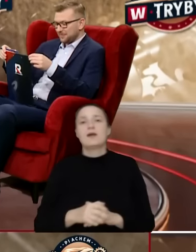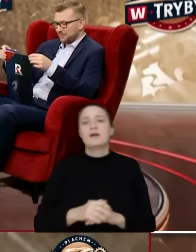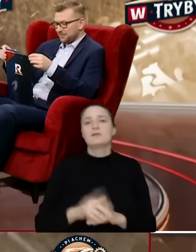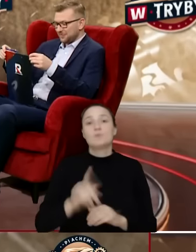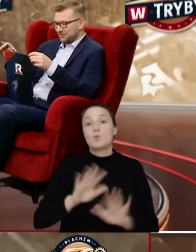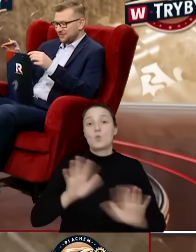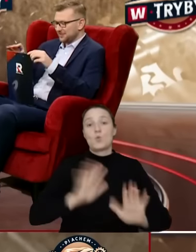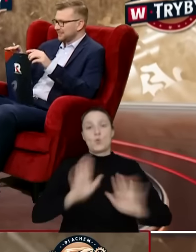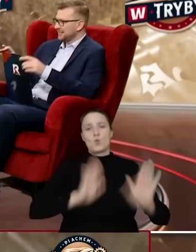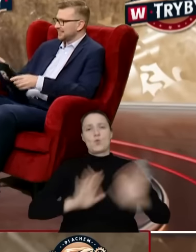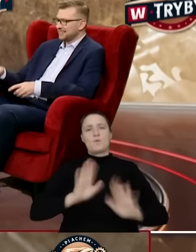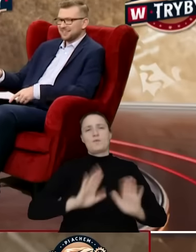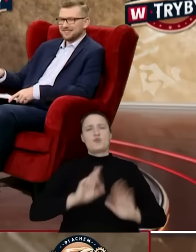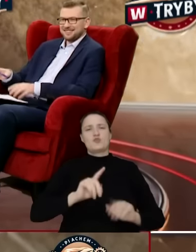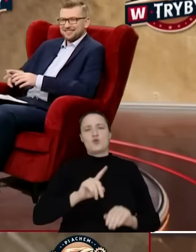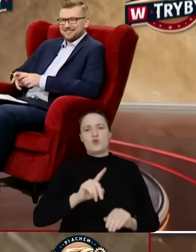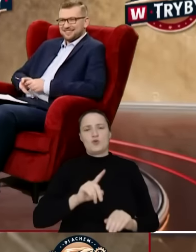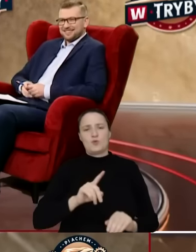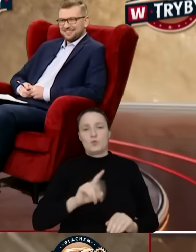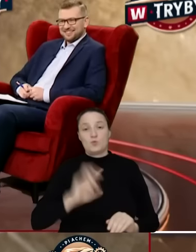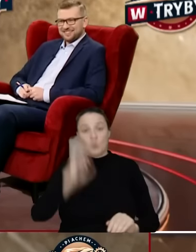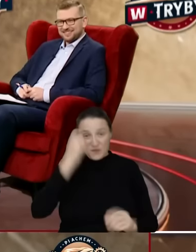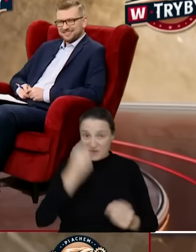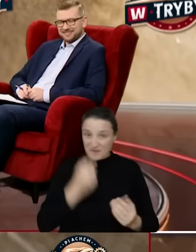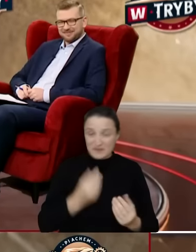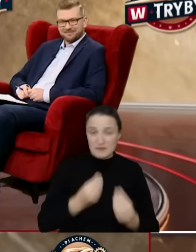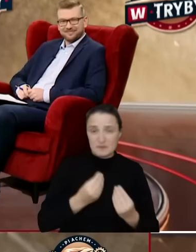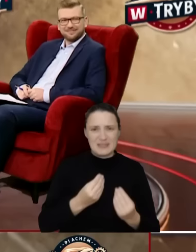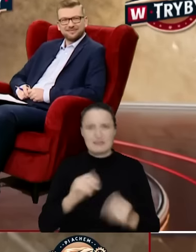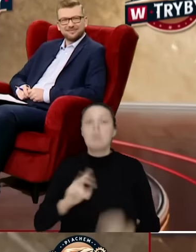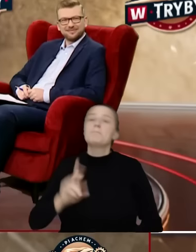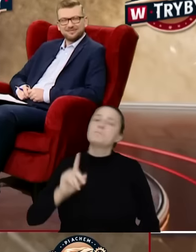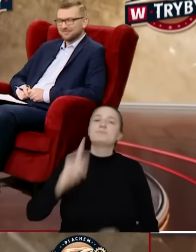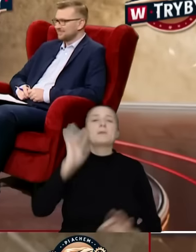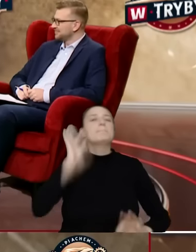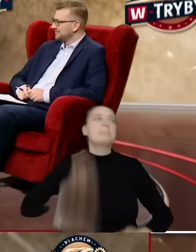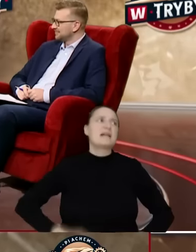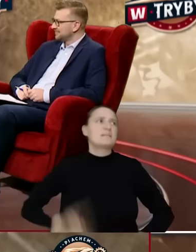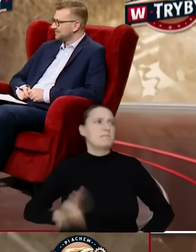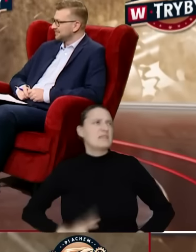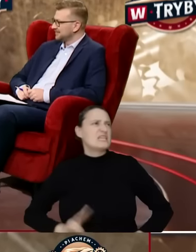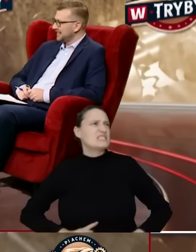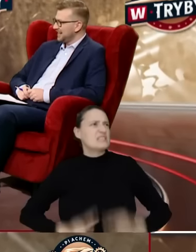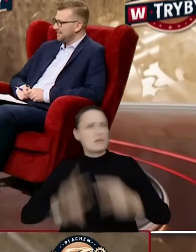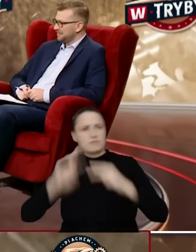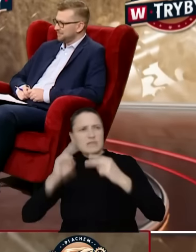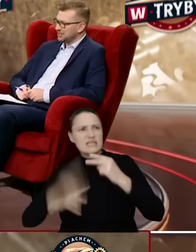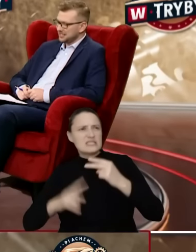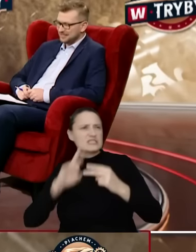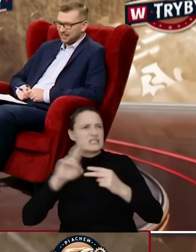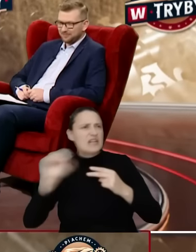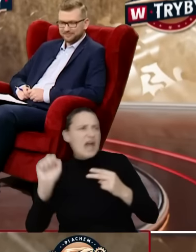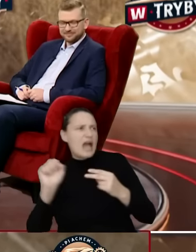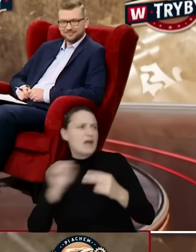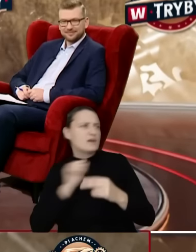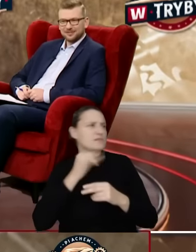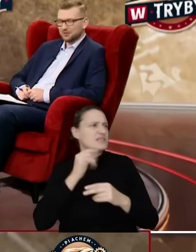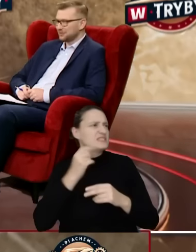słowa faworyta, bo to jednak, ale zobaczmy, co pani minister, czy ministra, jak to się teraz mówi, nie wiem,